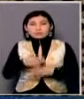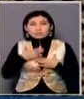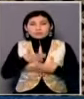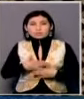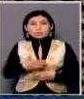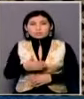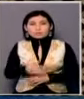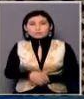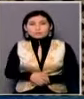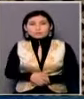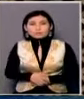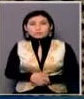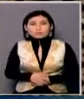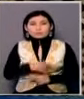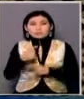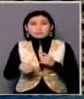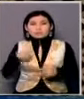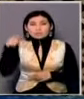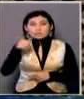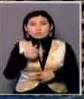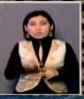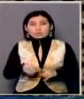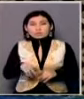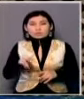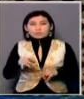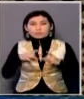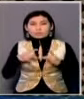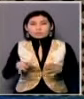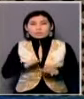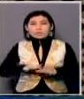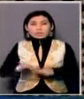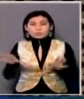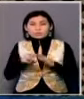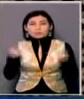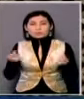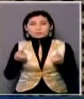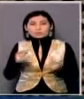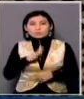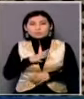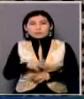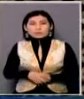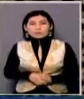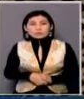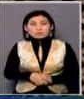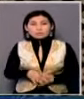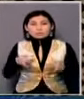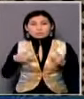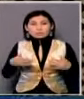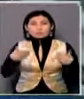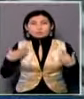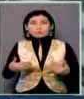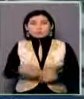жұртымыз тыныш болсын. Келесі жылы осы Наурыз мейрамын халық болып тойлауға жазсын. Наурыз мейрамы құтты